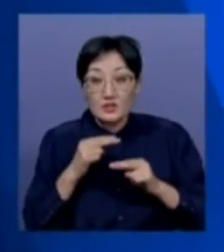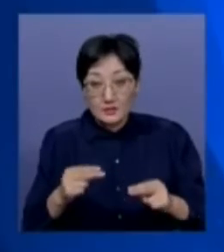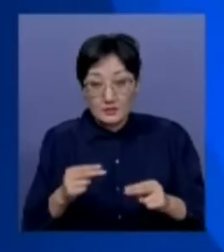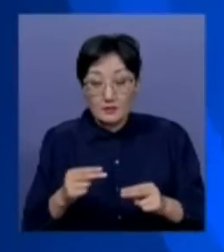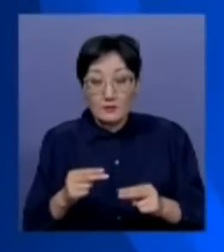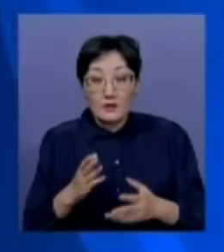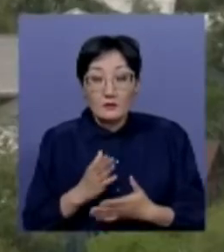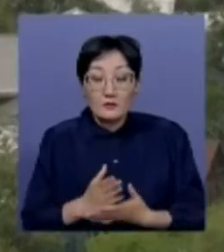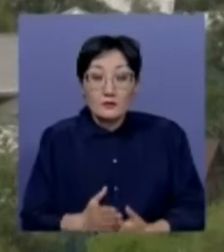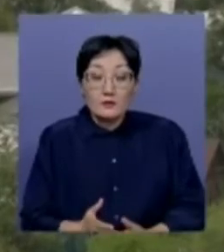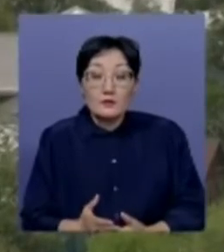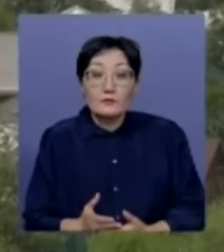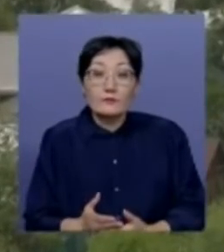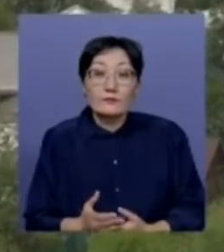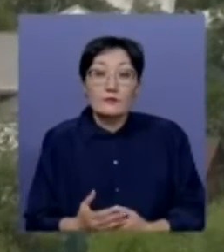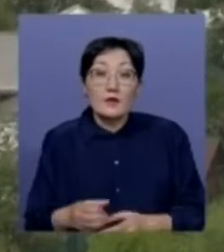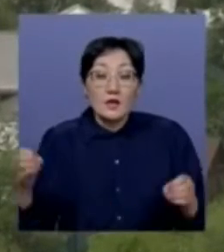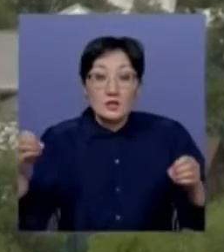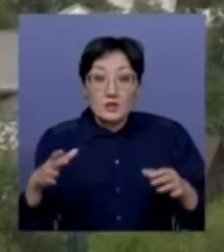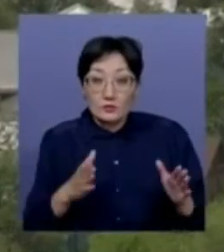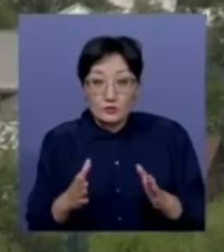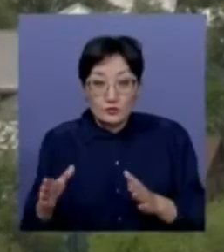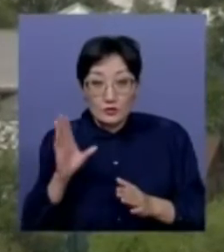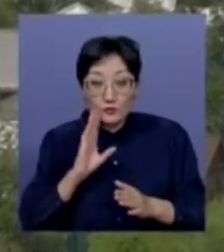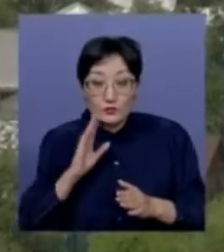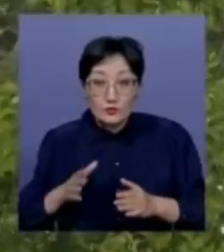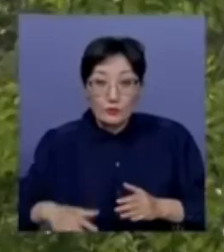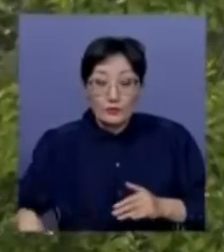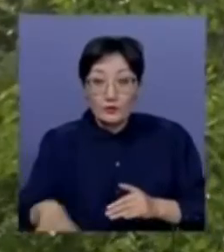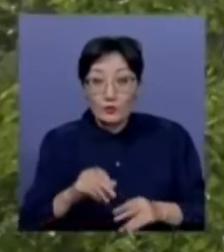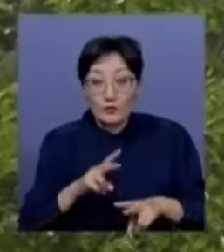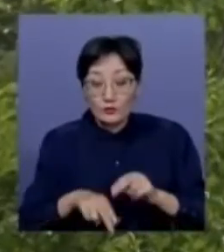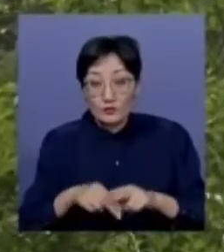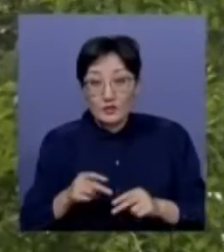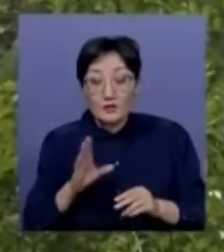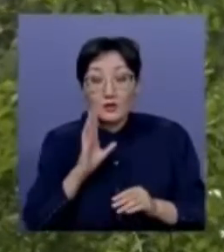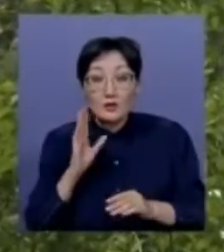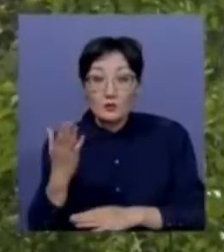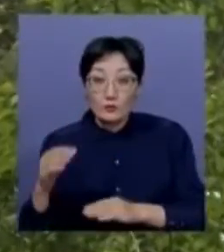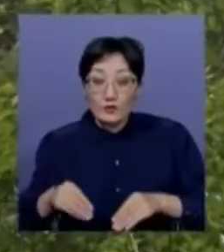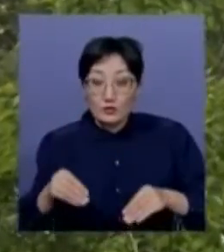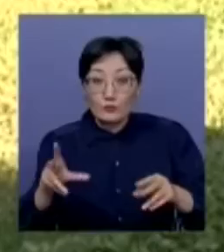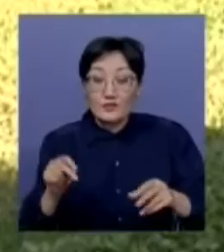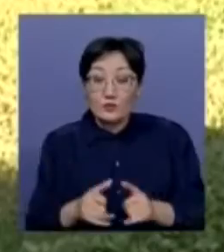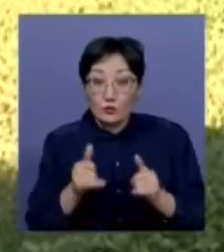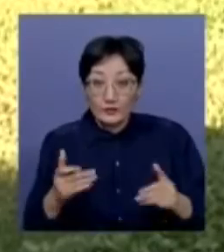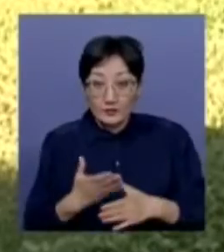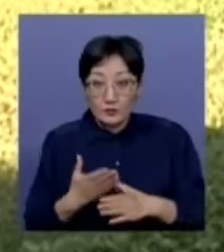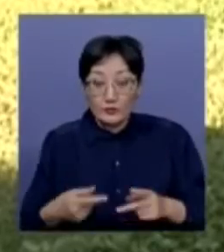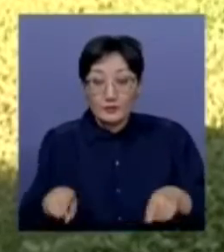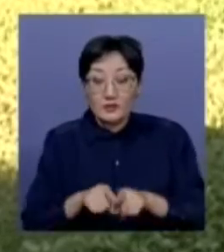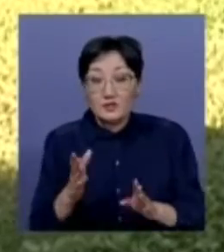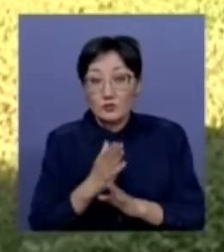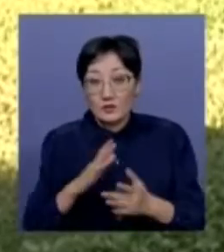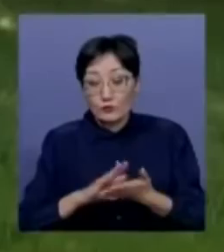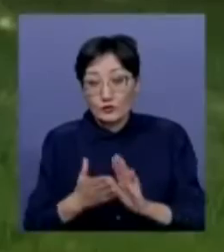тыс қалдырмадық. Сонымен қатар жарық жүйелері мен су нысандарының көптеп салынуы жасыл желектің көбеюіне ықпал етпек. Қаланың осындай